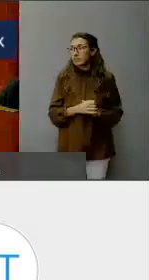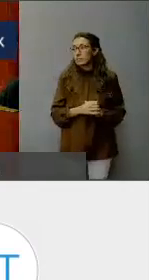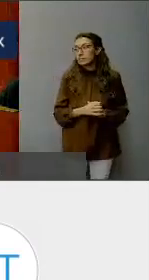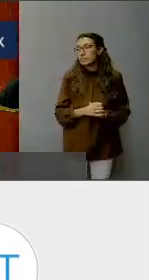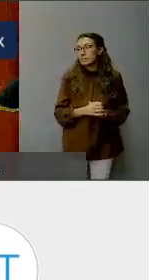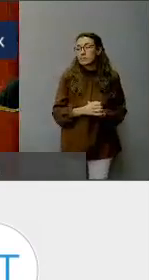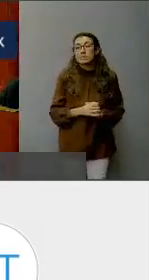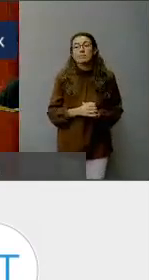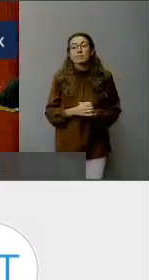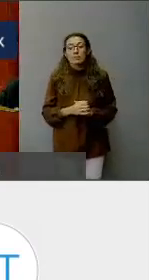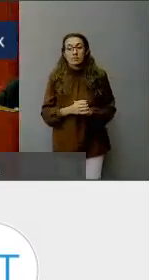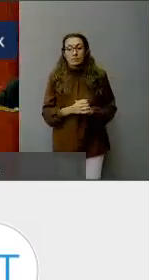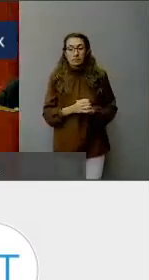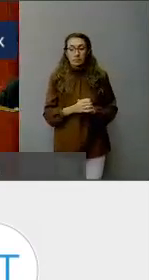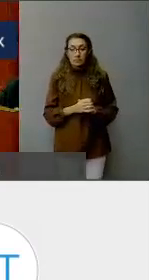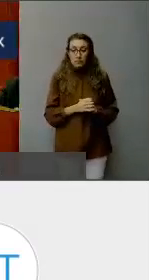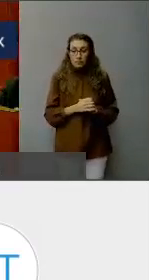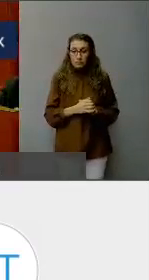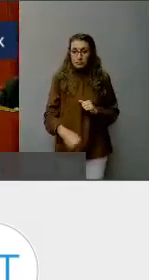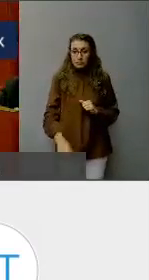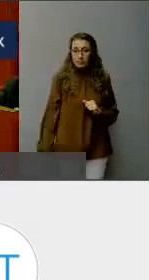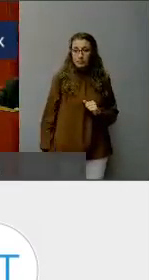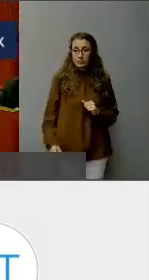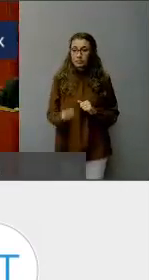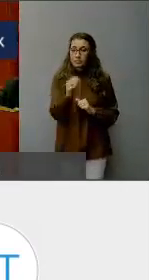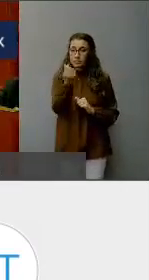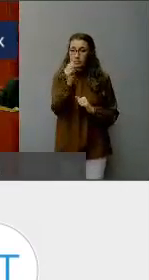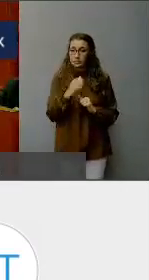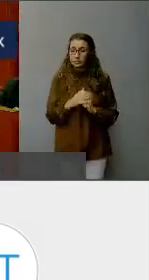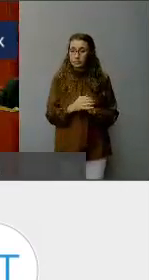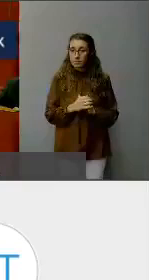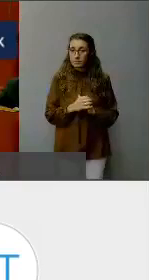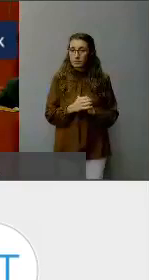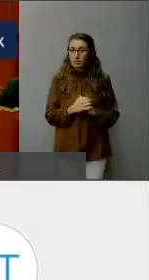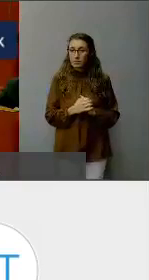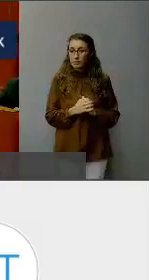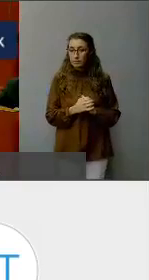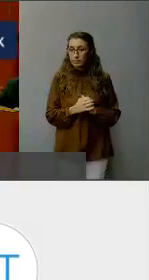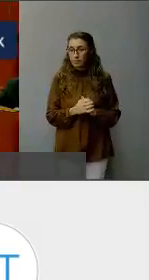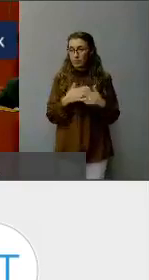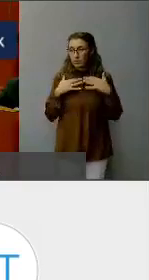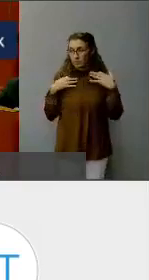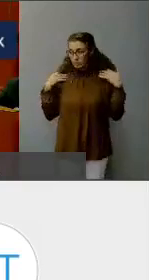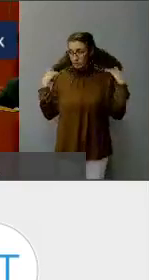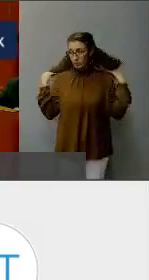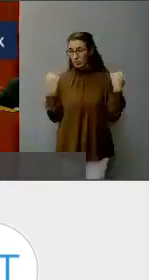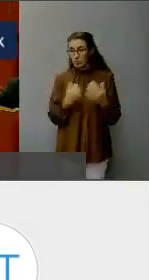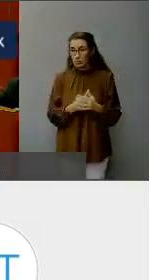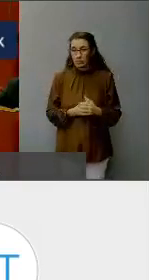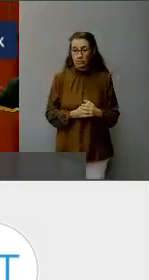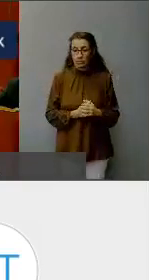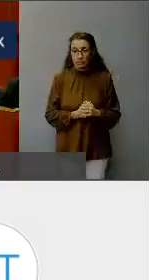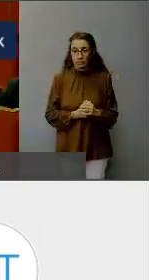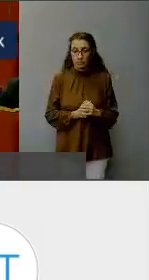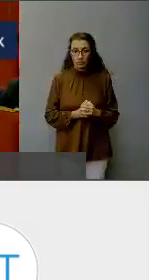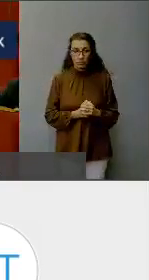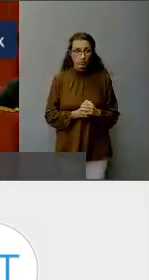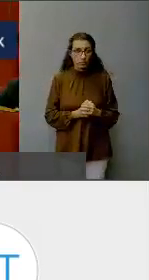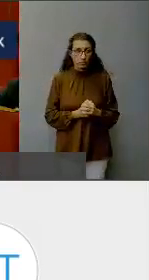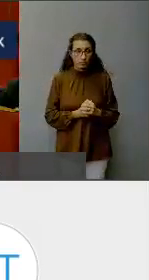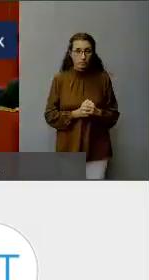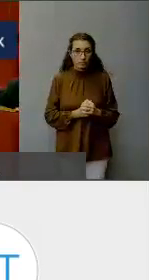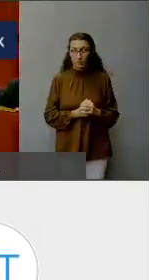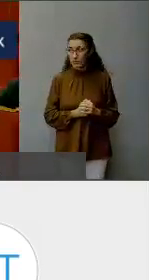sì mi do per l'etica non ce ne sono quindi ma utilizzo lo